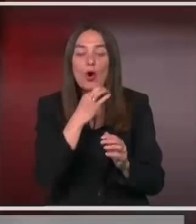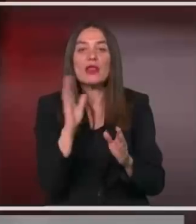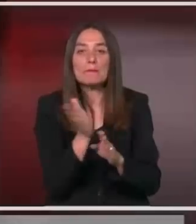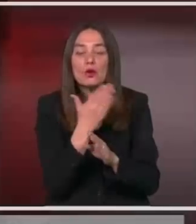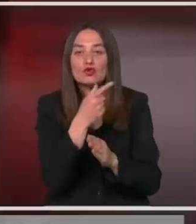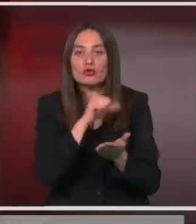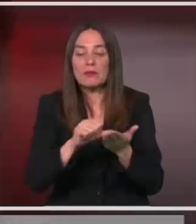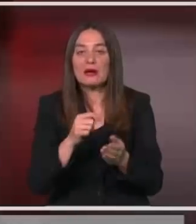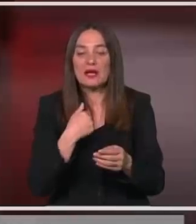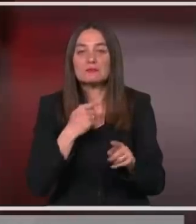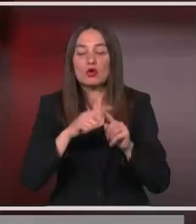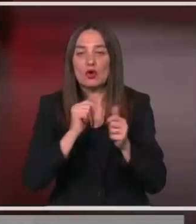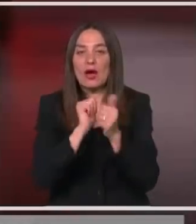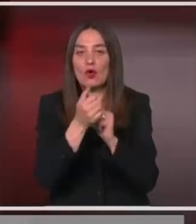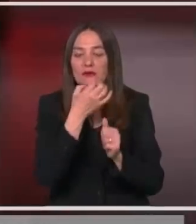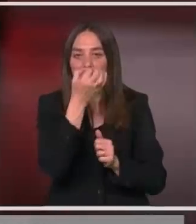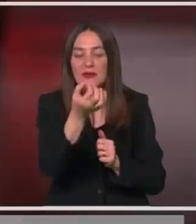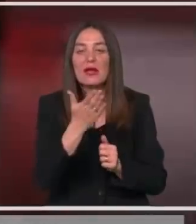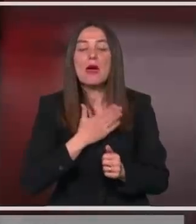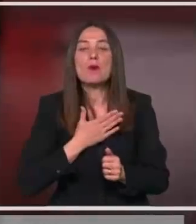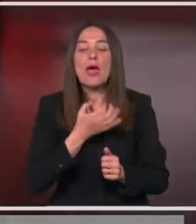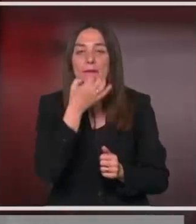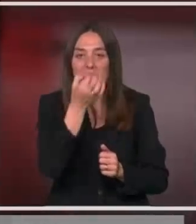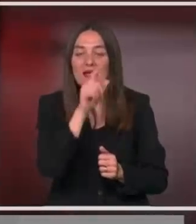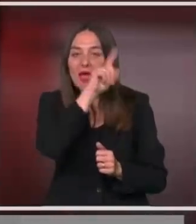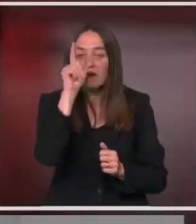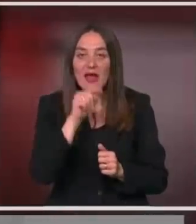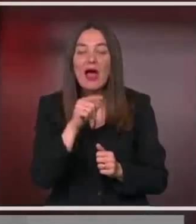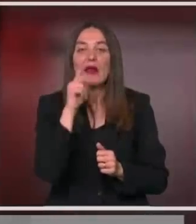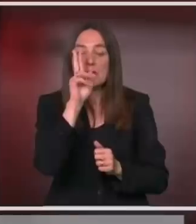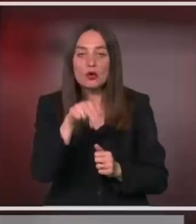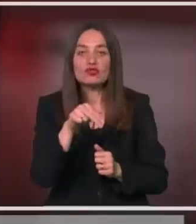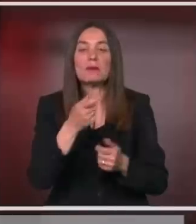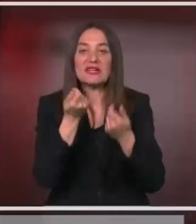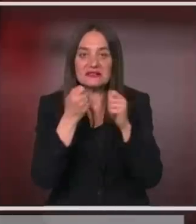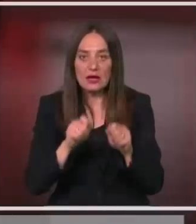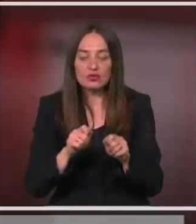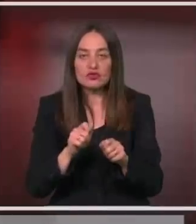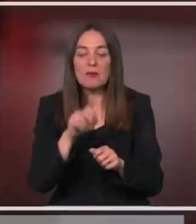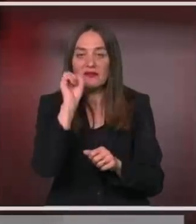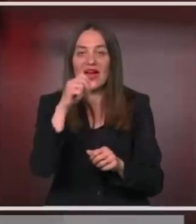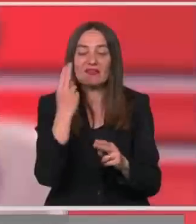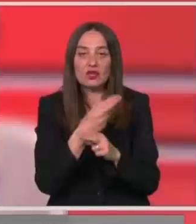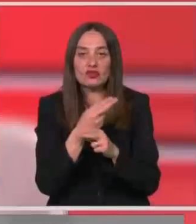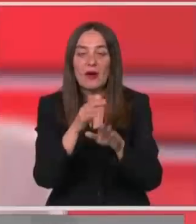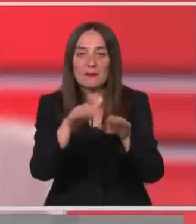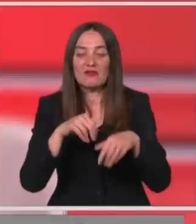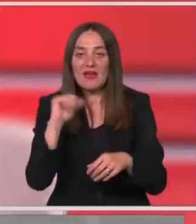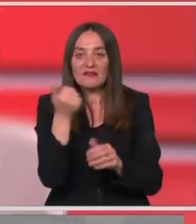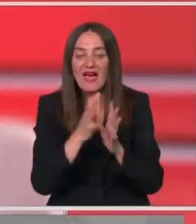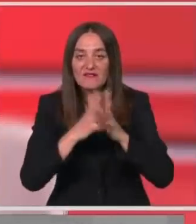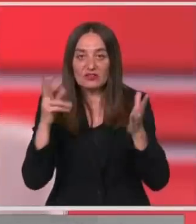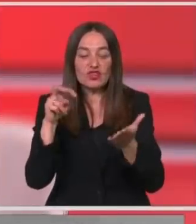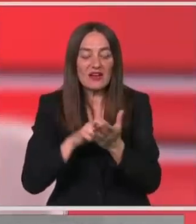upravo išla iz kontra u pitanjima sa vama. Dakle, moje pitanje je da li onda, dakle, možemo da zaključimo da država preuzima najveći